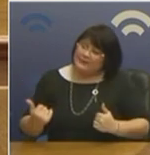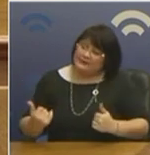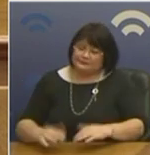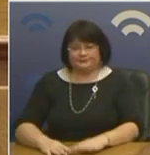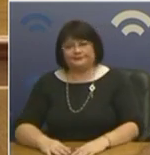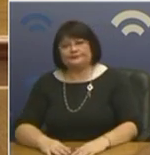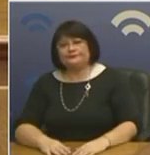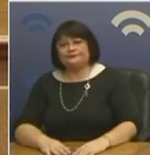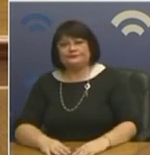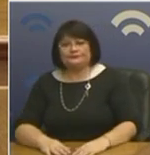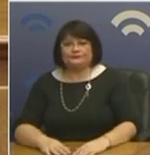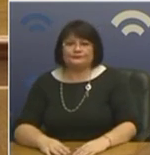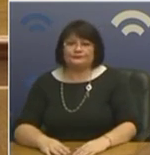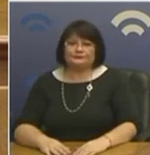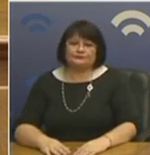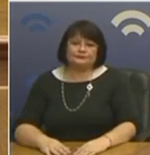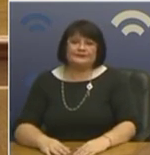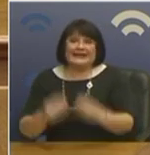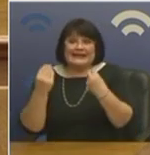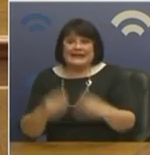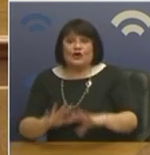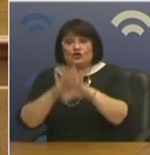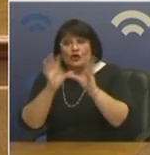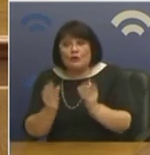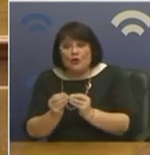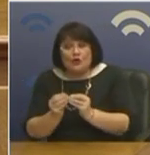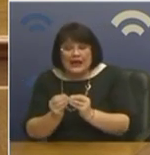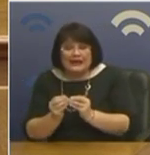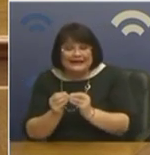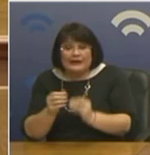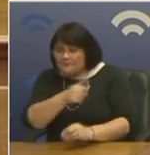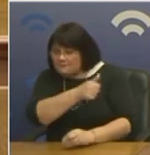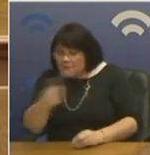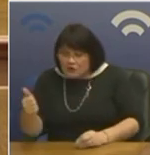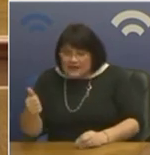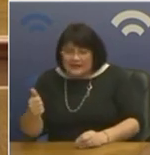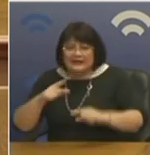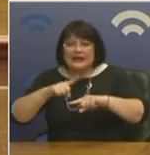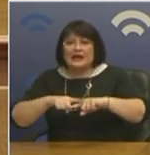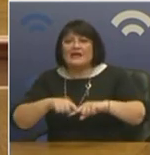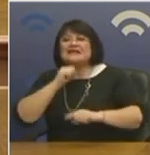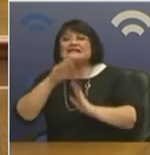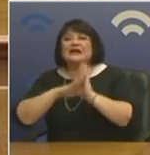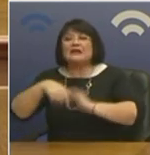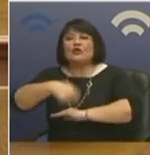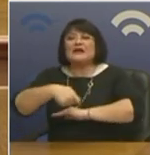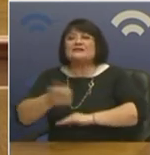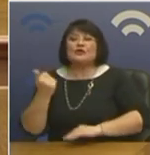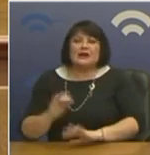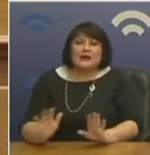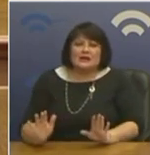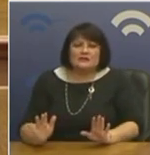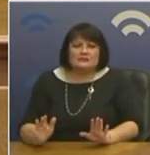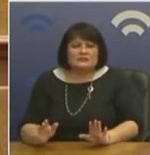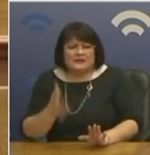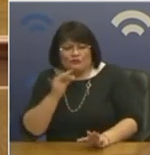λογική και αυτοί να ξέρουν καλύτερα. Το χειρότερο δε όλων είναι ότι είμαστε η μοναδική χώρα που δεν έχει συνταγματικό δικαστήριο, κύριε Πρωθυπουργέ. Γιατί